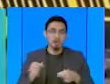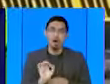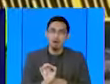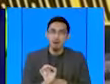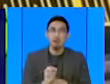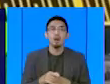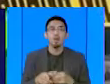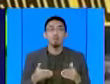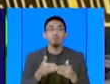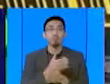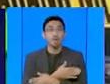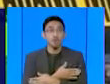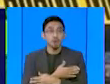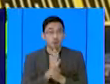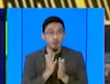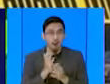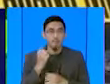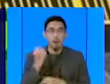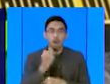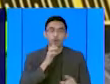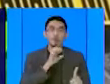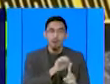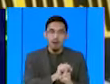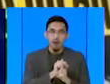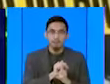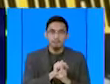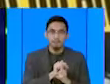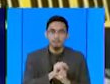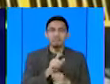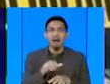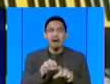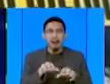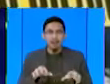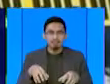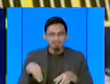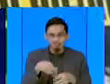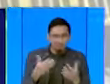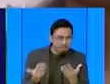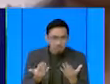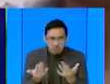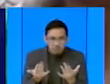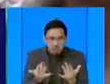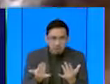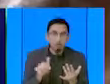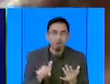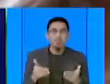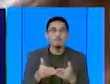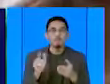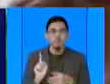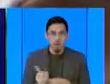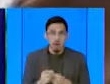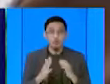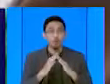langsung ditangkap. Polisi juga menemukan sejumlah barang-barang sesajen ritual dari dalam rumah. Di dalam rumahnya katanya banyak